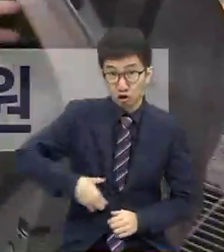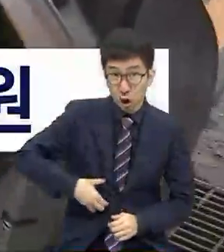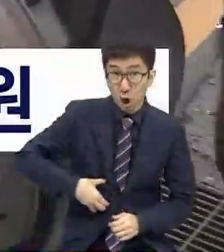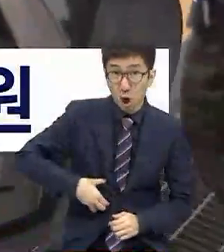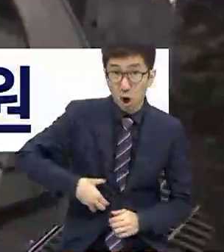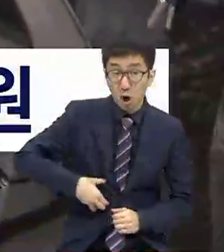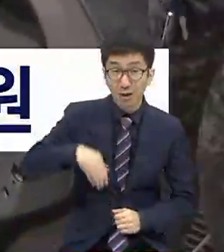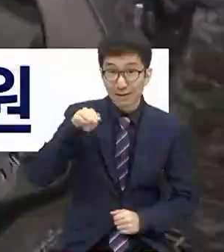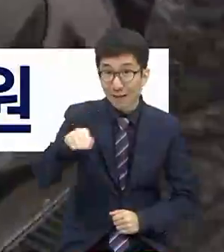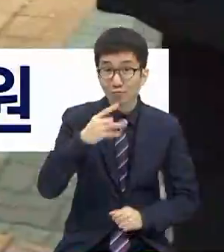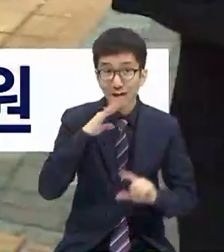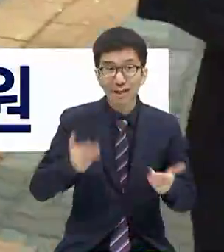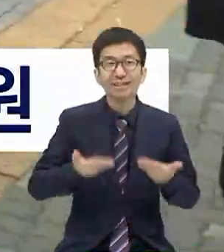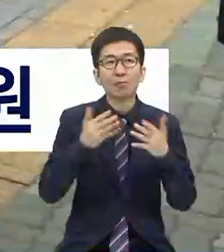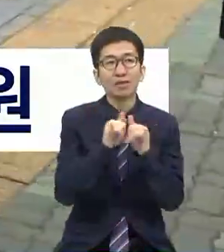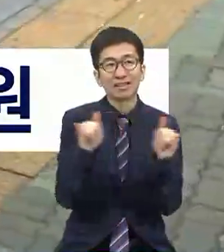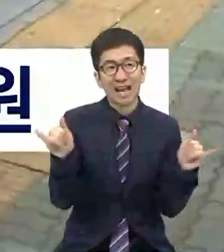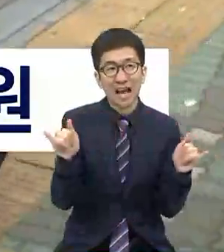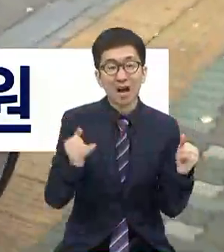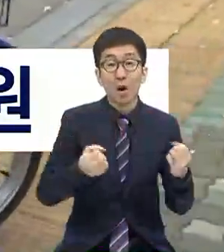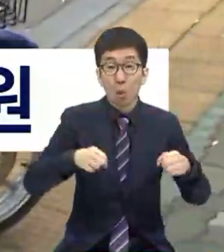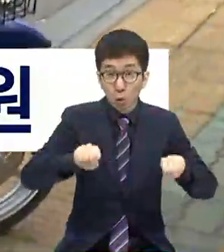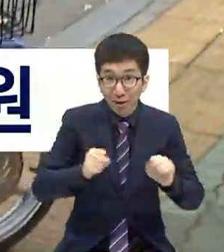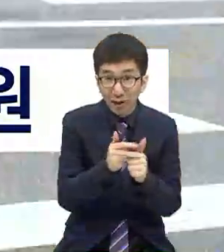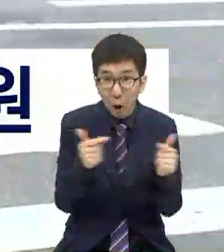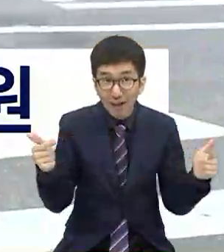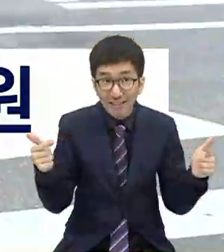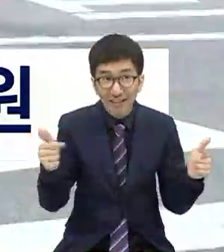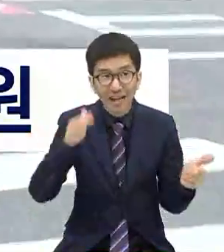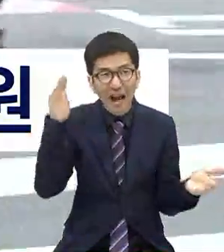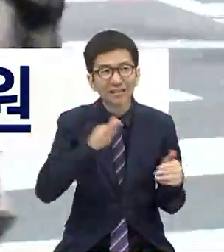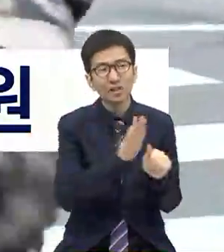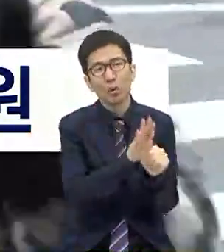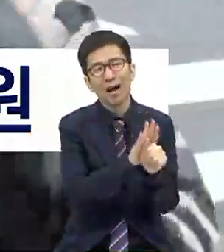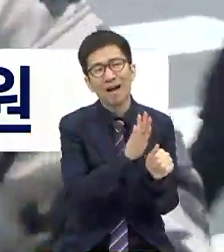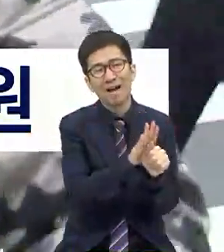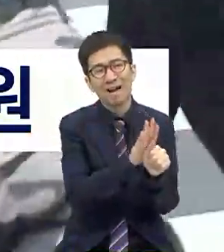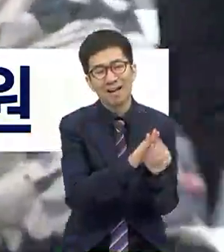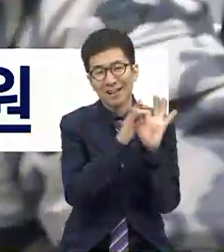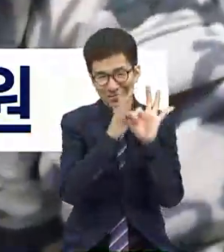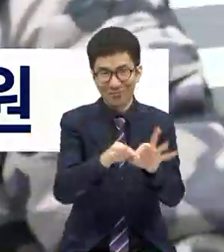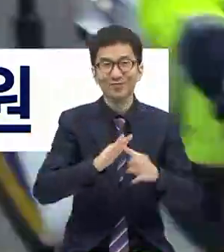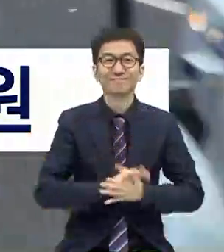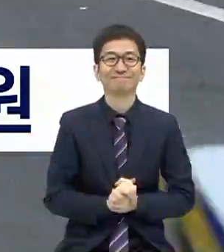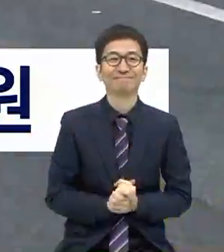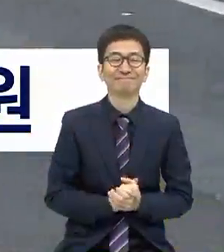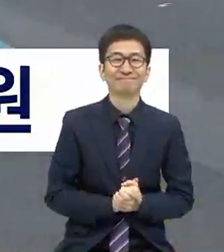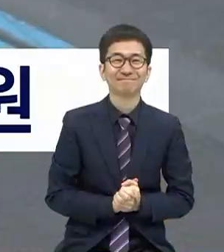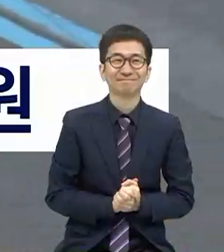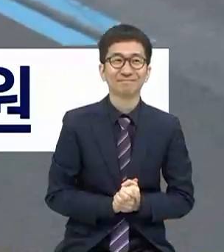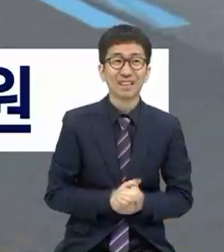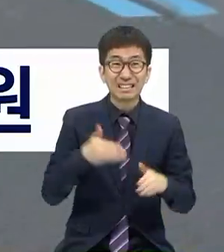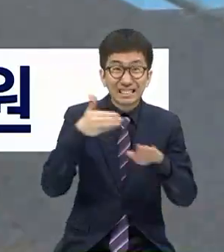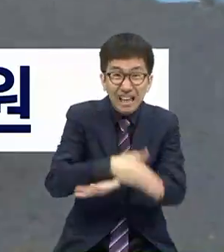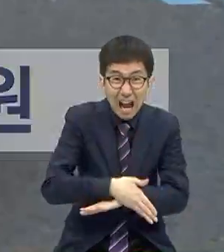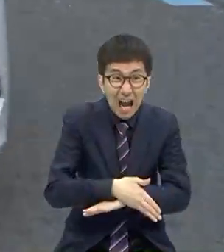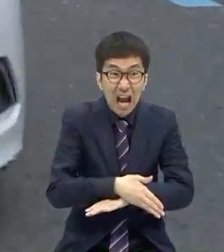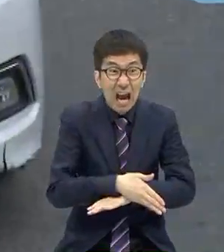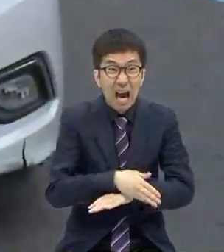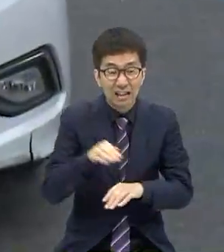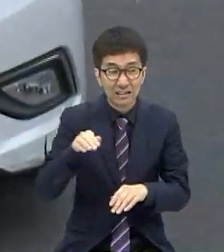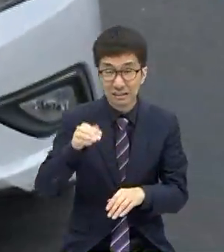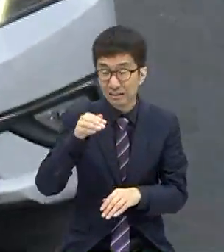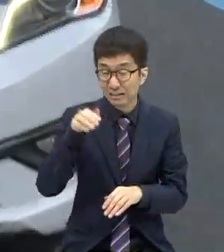차량부터 자원봉사자들의 오토바이까지 오늘만큼은 수험생 수송에 힘을 보탰습니다. 지각한 수험생이